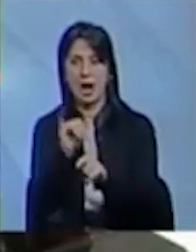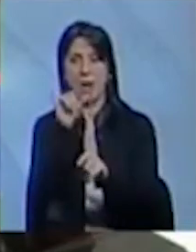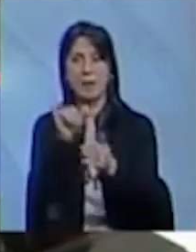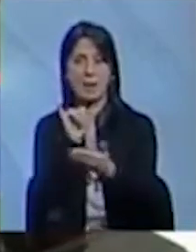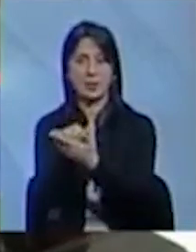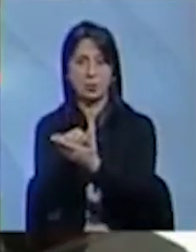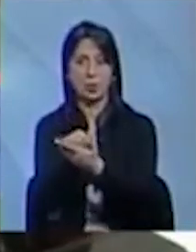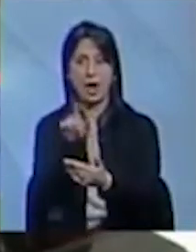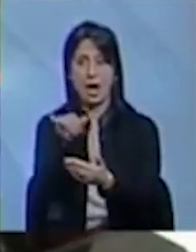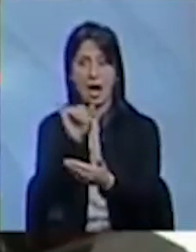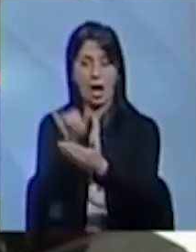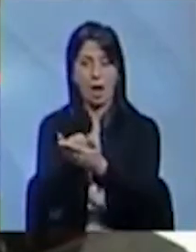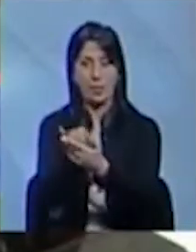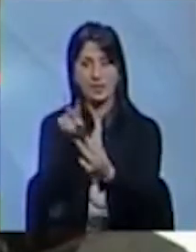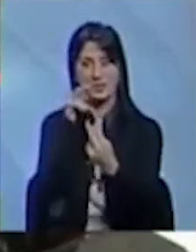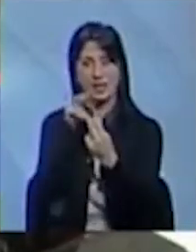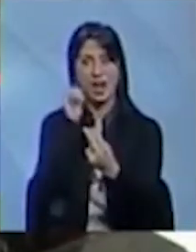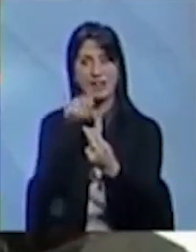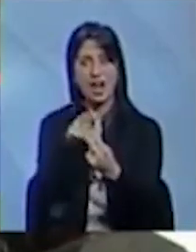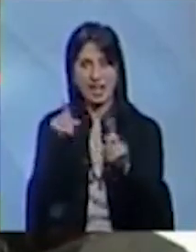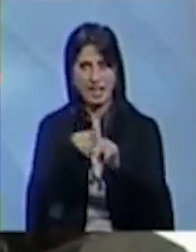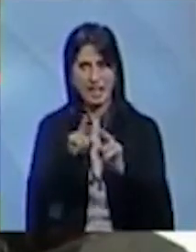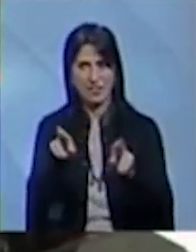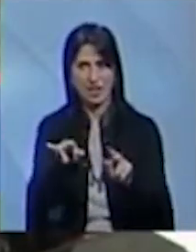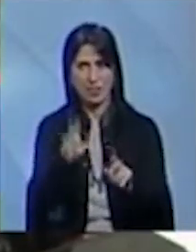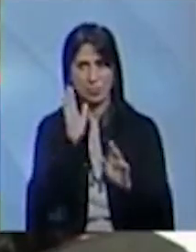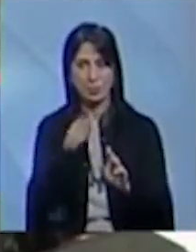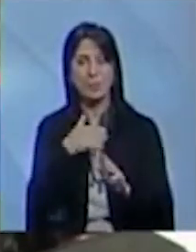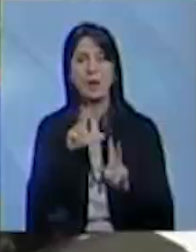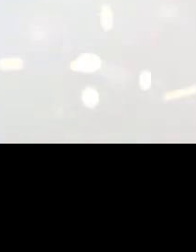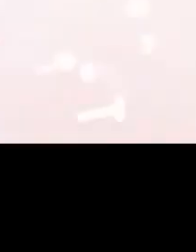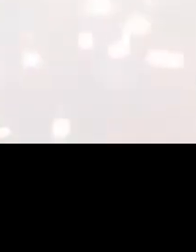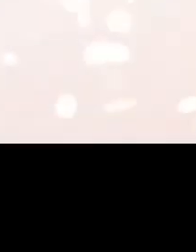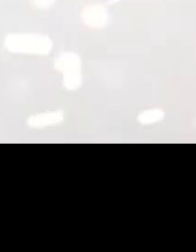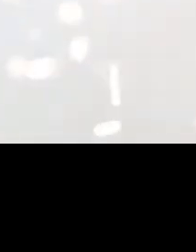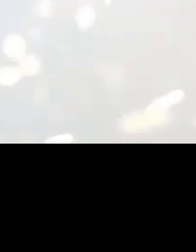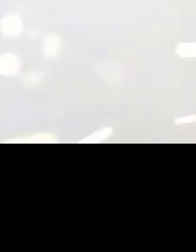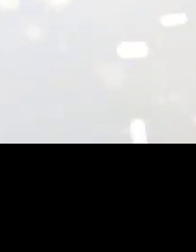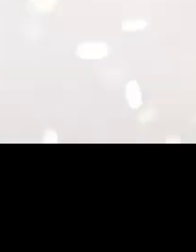ამათთან და ეხლა ამათ უსწორებთ და ხვალ გაქვთ იმედი, რომ იგივე მოხდება. მე გპირდებით, რომ იგივე არის.